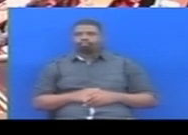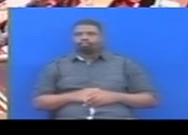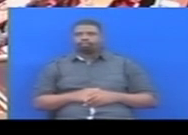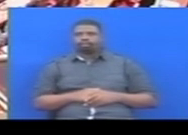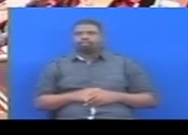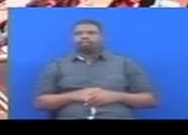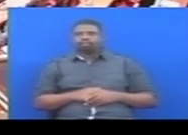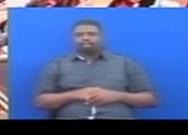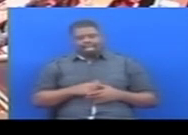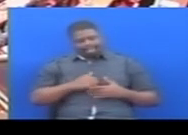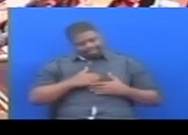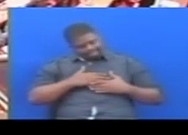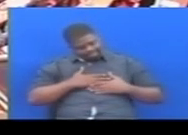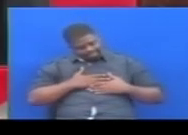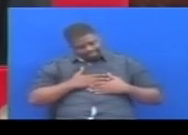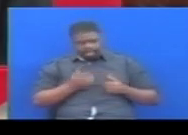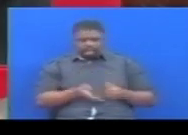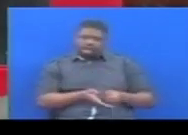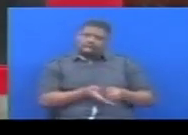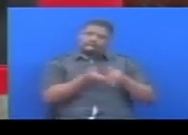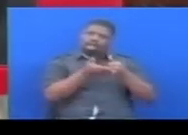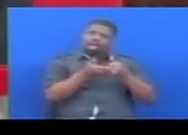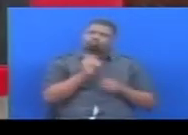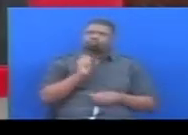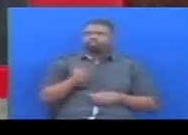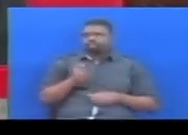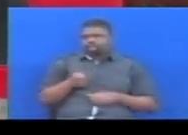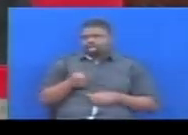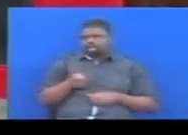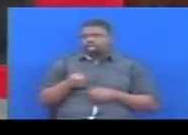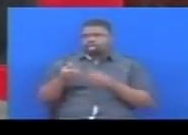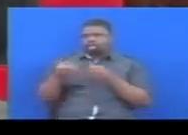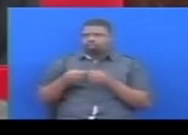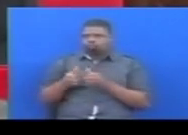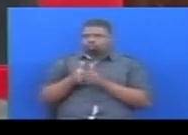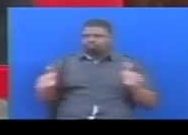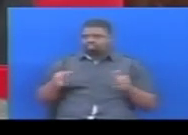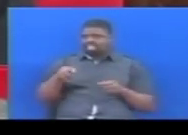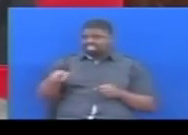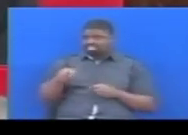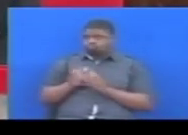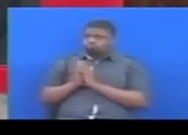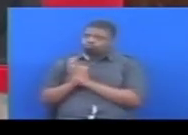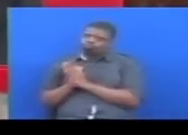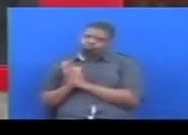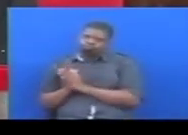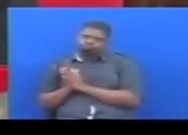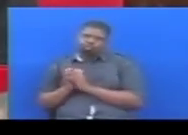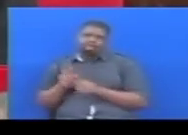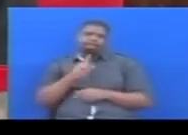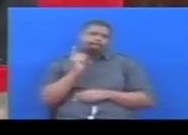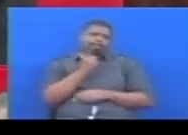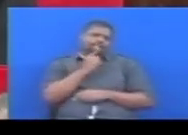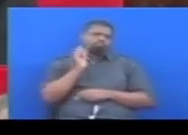Naibu Speaker. Lakini nachukua fursa hii kumshukuru sana Mheshimiwa Naibu Waziri kwa majibu yake